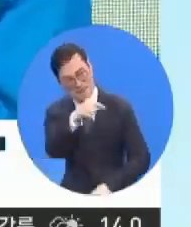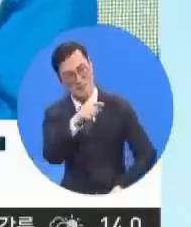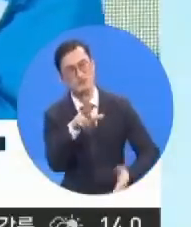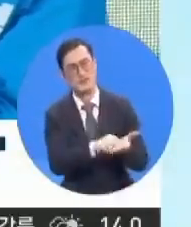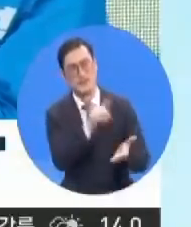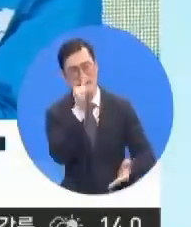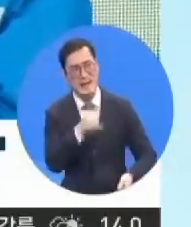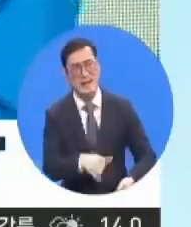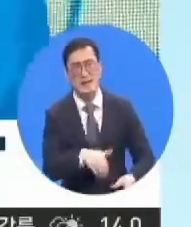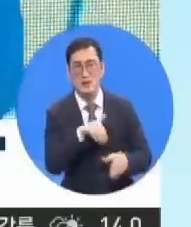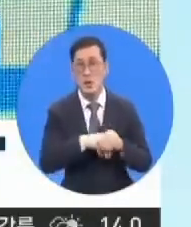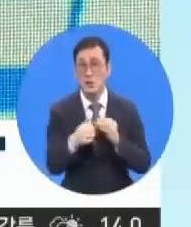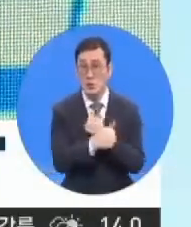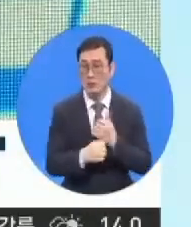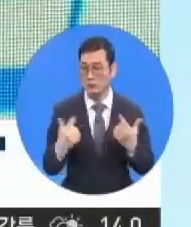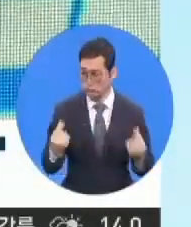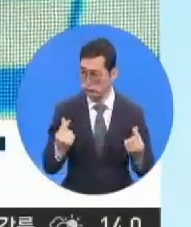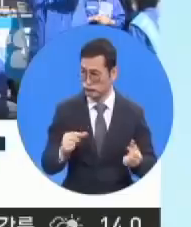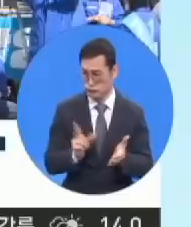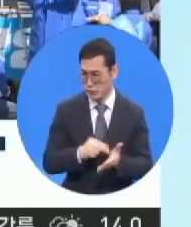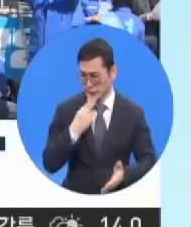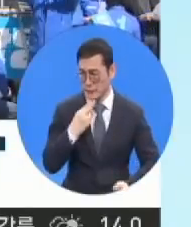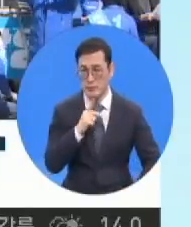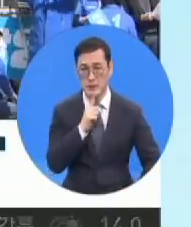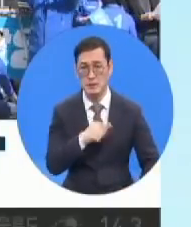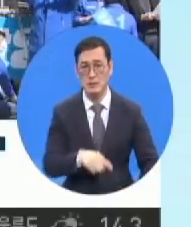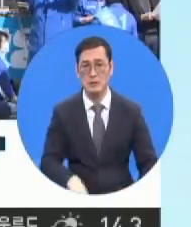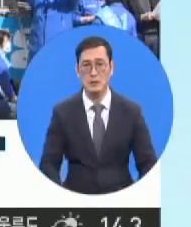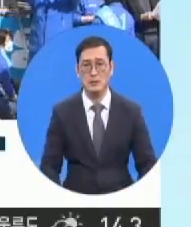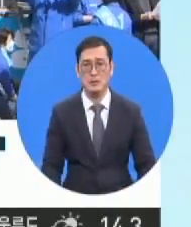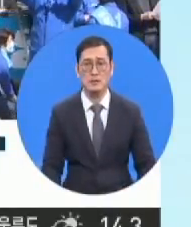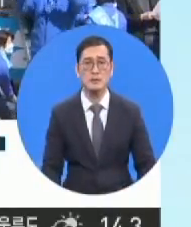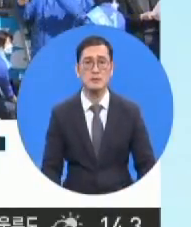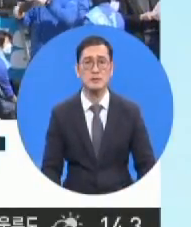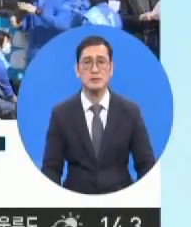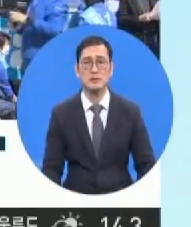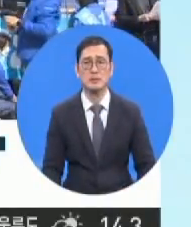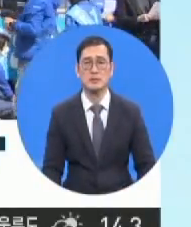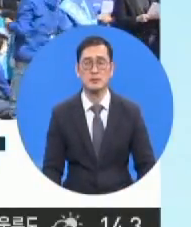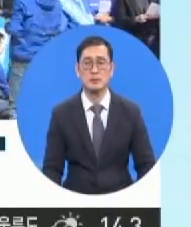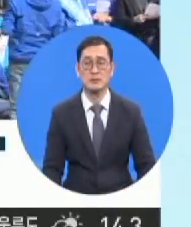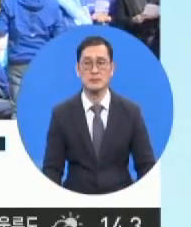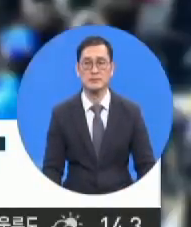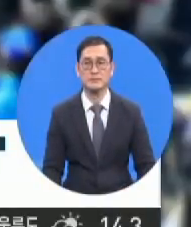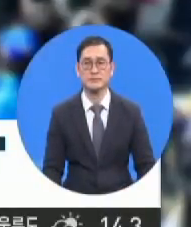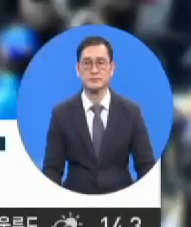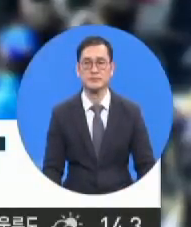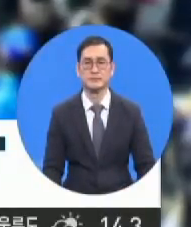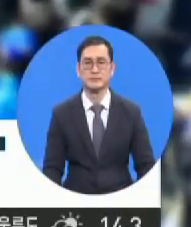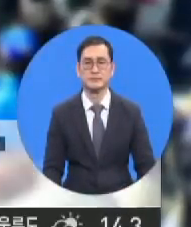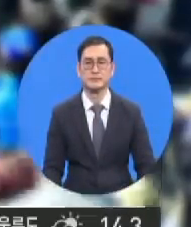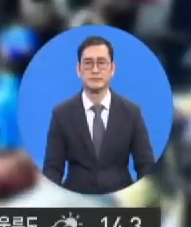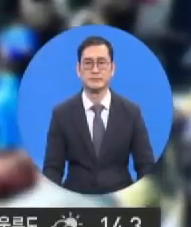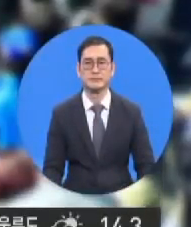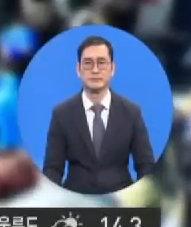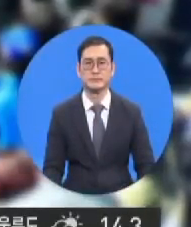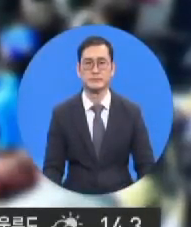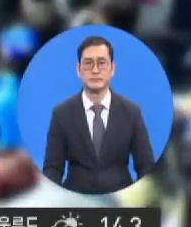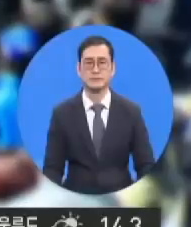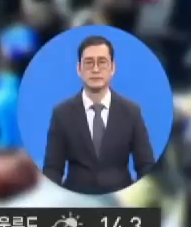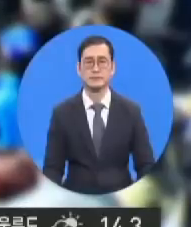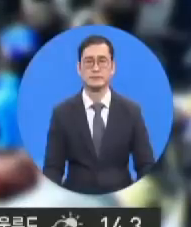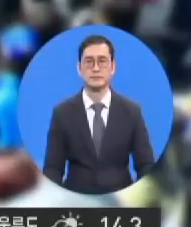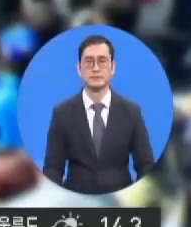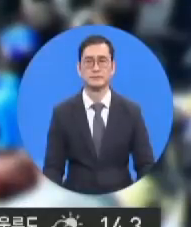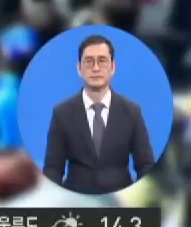지금 뭐 별다르게 네. 문제를 현재 선관위에서 문제가 있다라고 입장을 내놓은 상황은 아닙니다. 네. 올해 초에도요. 이 TBS 캠페인이